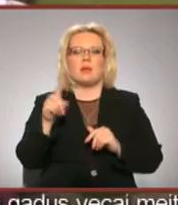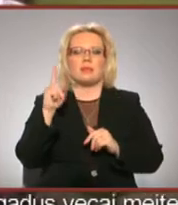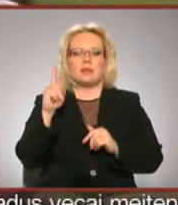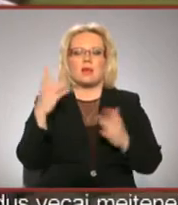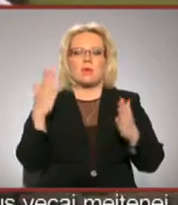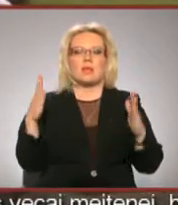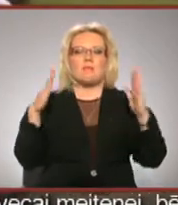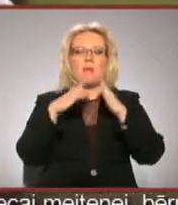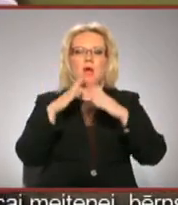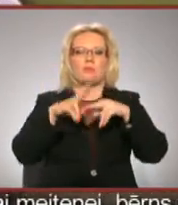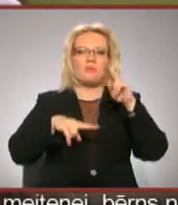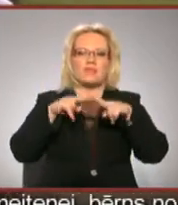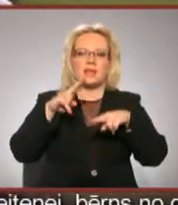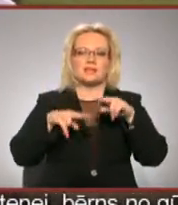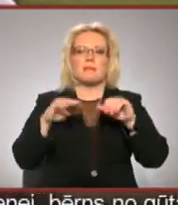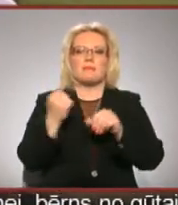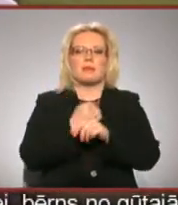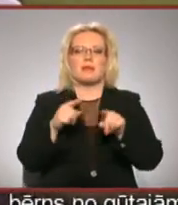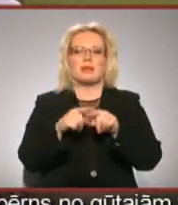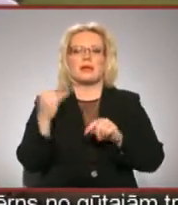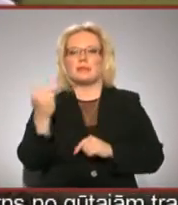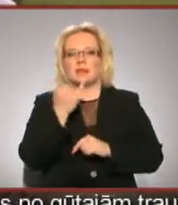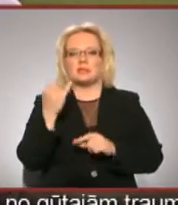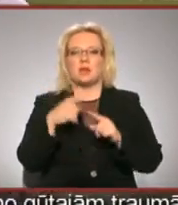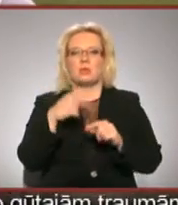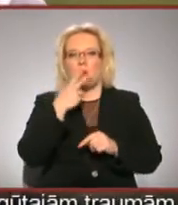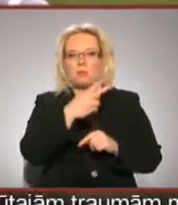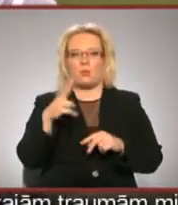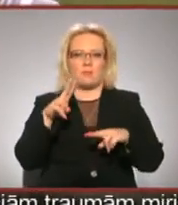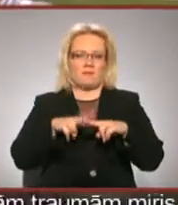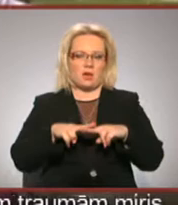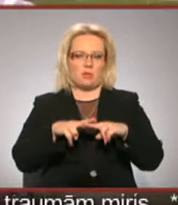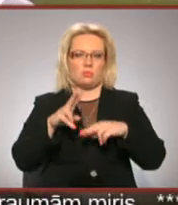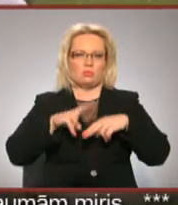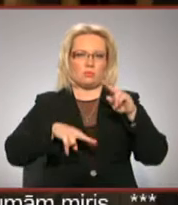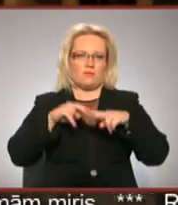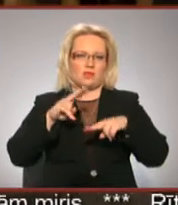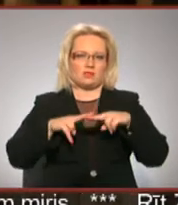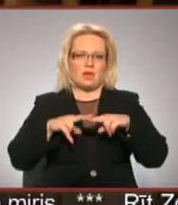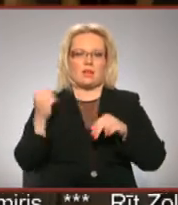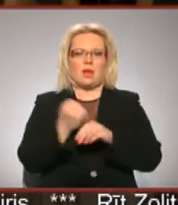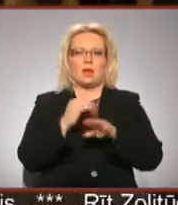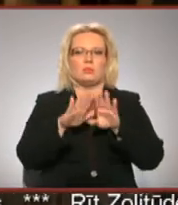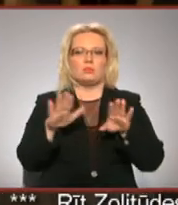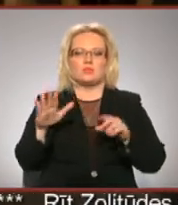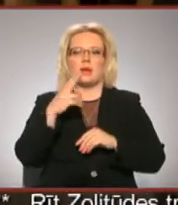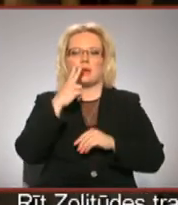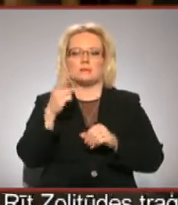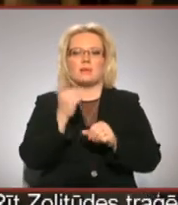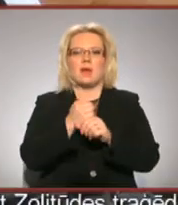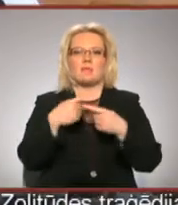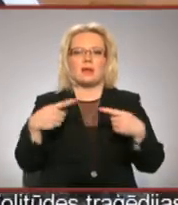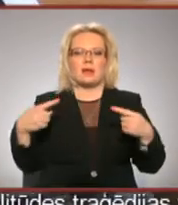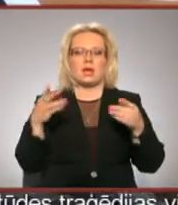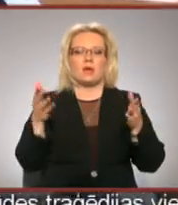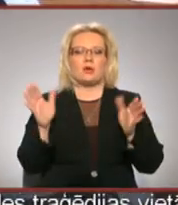kādu māju būvniecībai, bet gan arī interesantu un aplūkojumu vietu uzbūvēšanai. Lai gan muzejā redzamie darbarīki jau